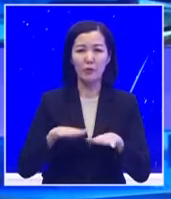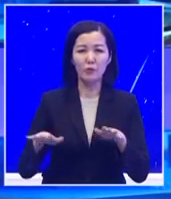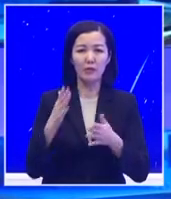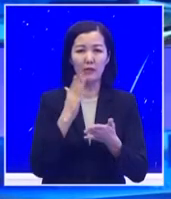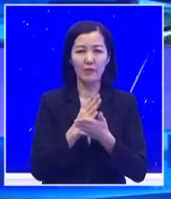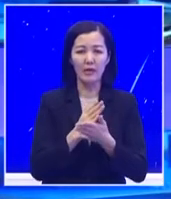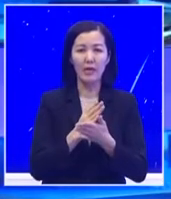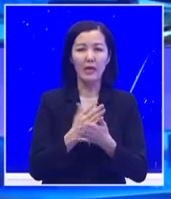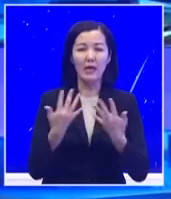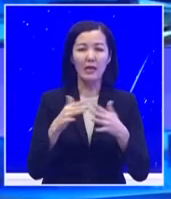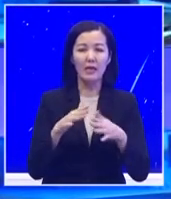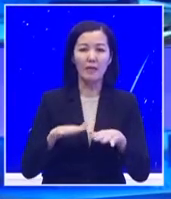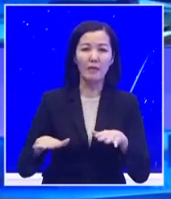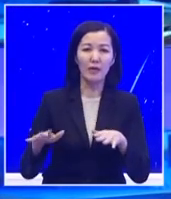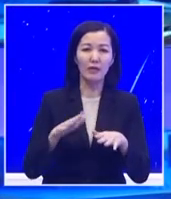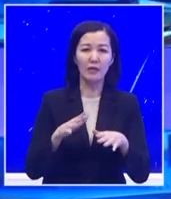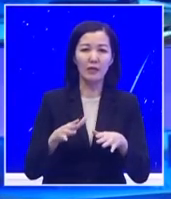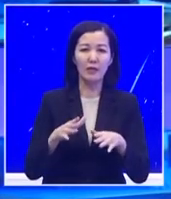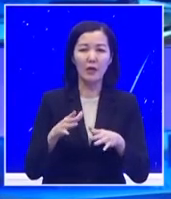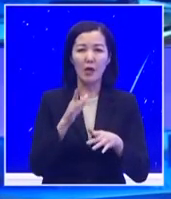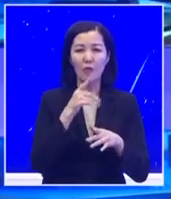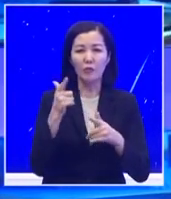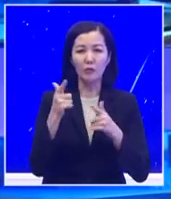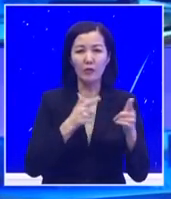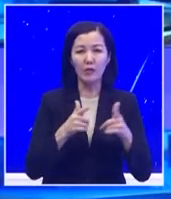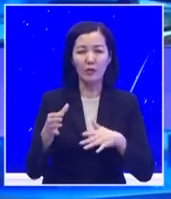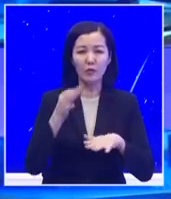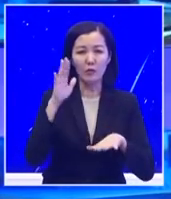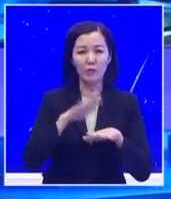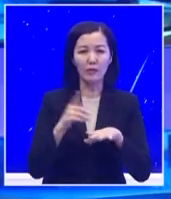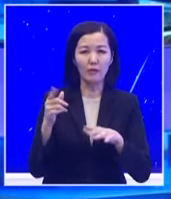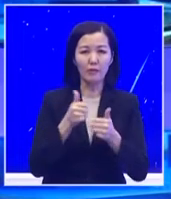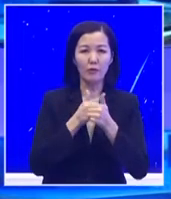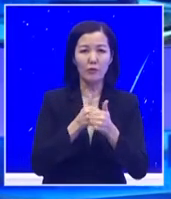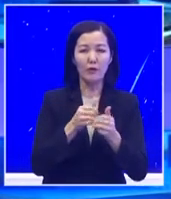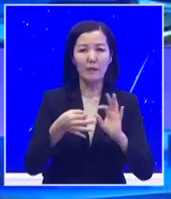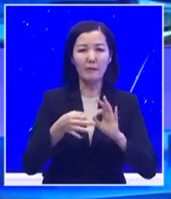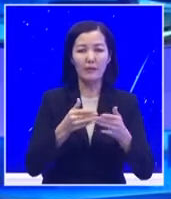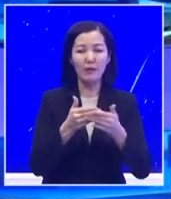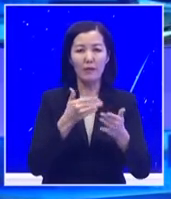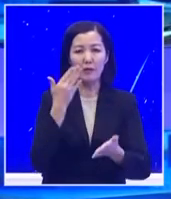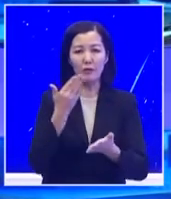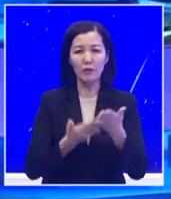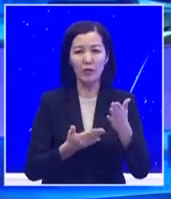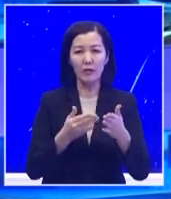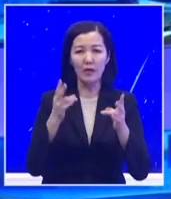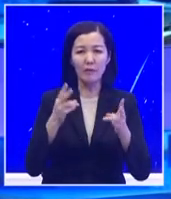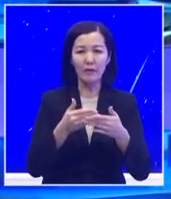анықталыпты. Елді мекендердің жауапты маусымға дайындығын облыс әкімінің бірінші орынбасары пысықтап алды. Апаттың алдын